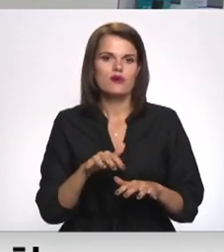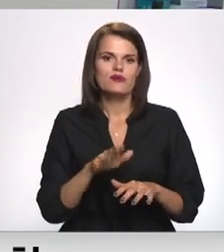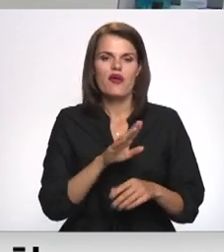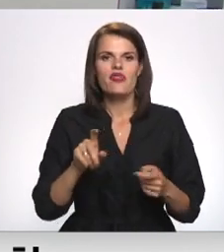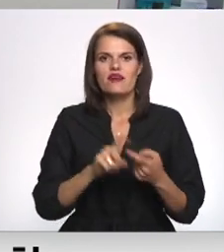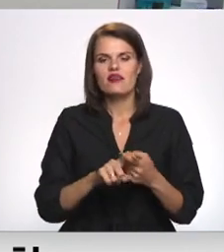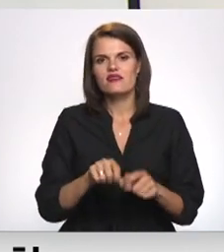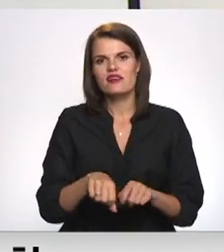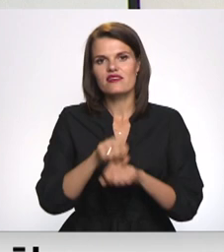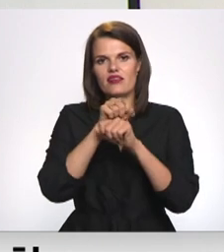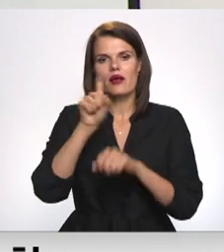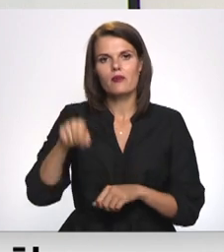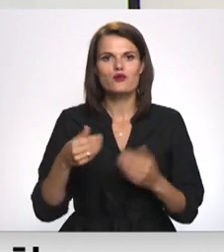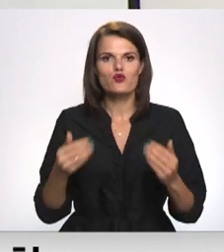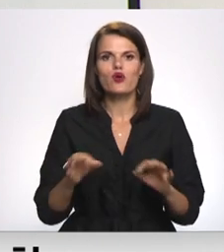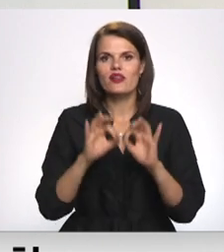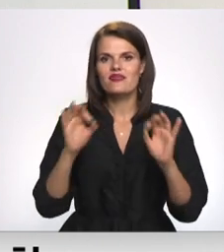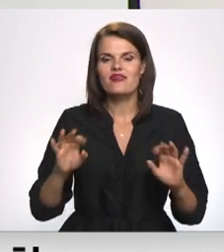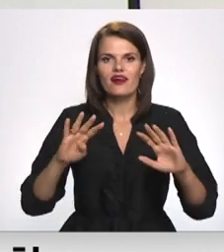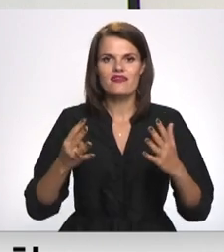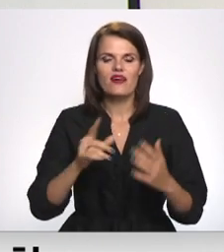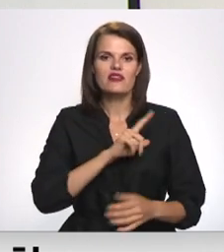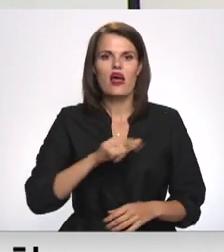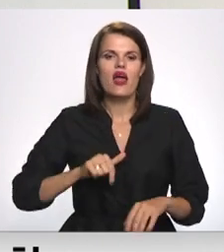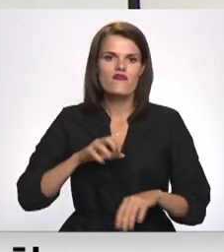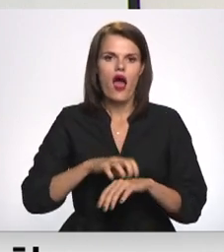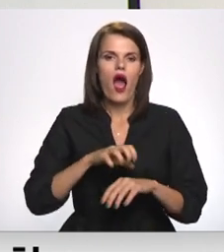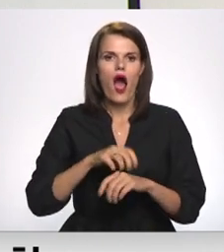Nesaistīti ar streika prasībām šodien sākās 9. Latvijas